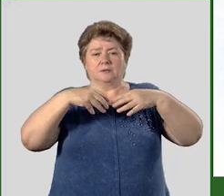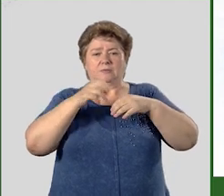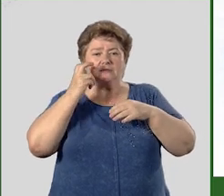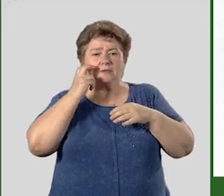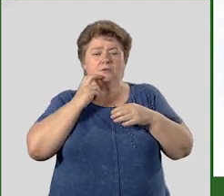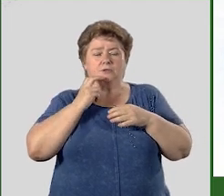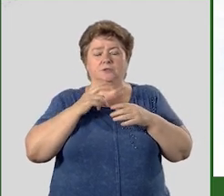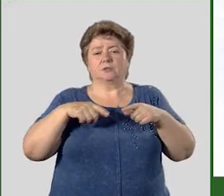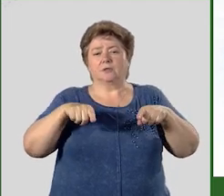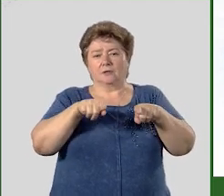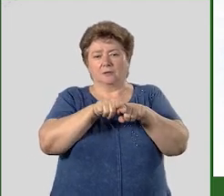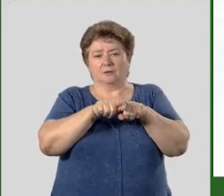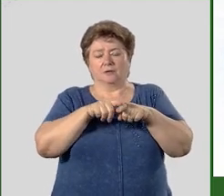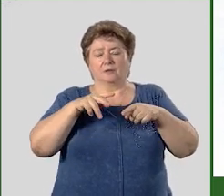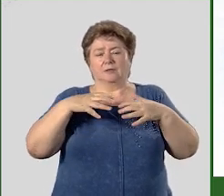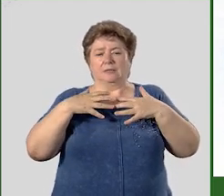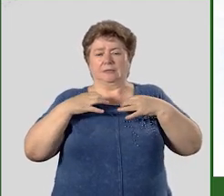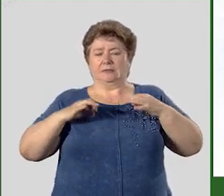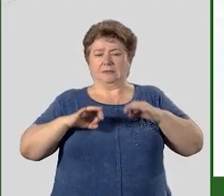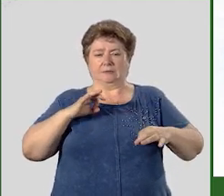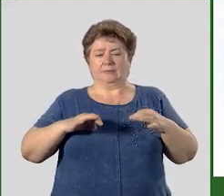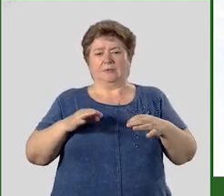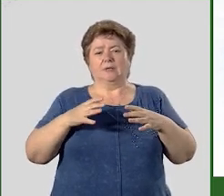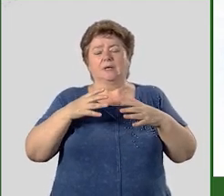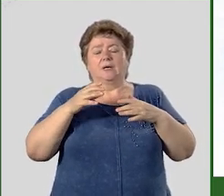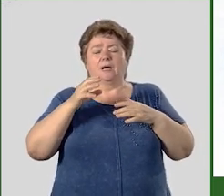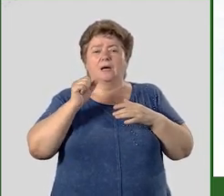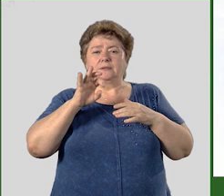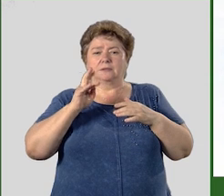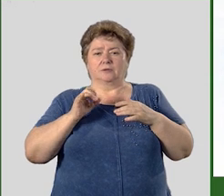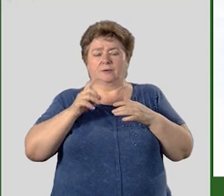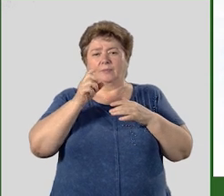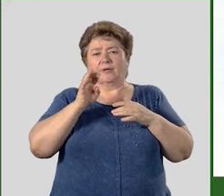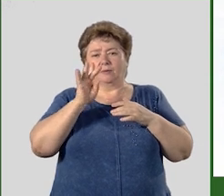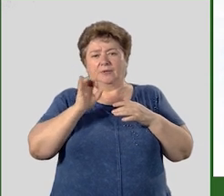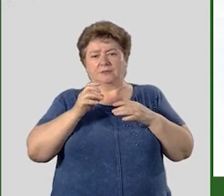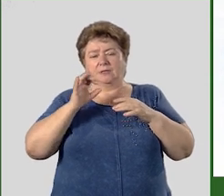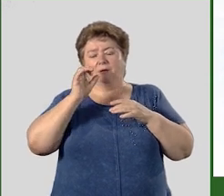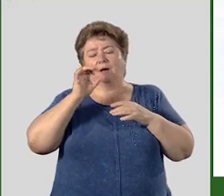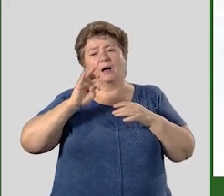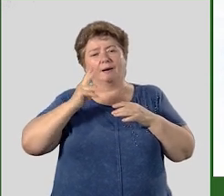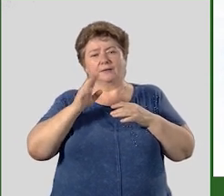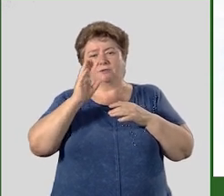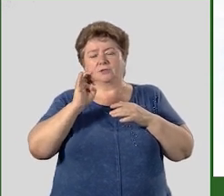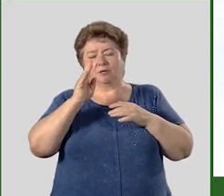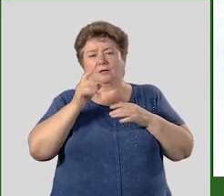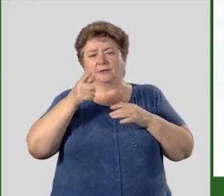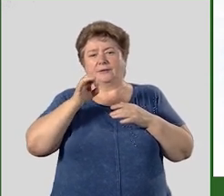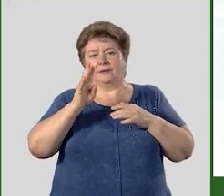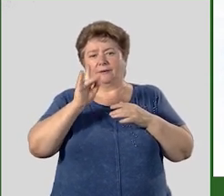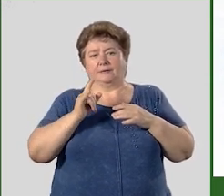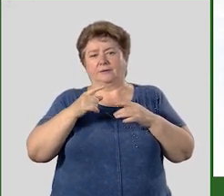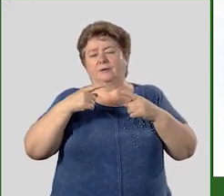кошачьих, а также леопарды, антилопы, берберские олени, шакалы,